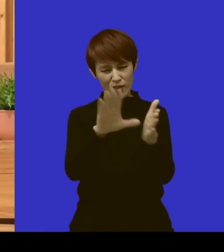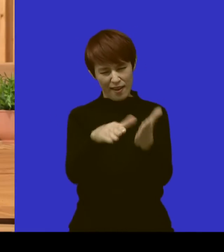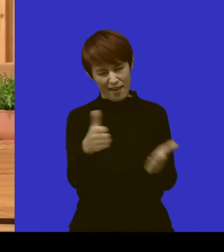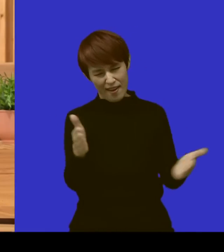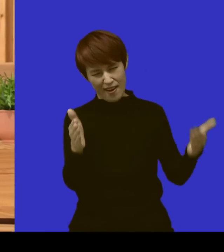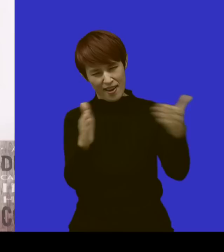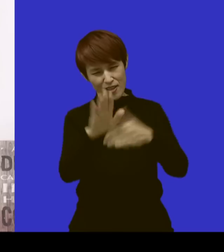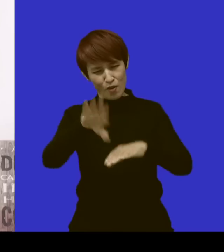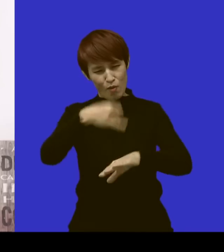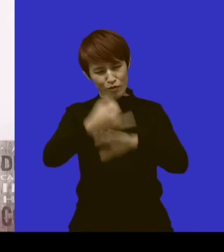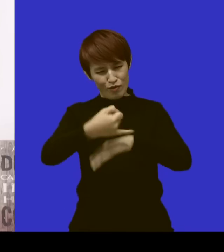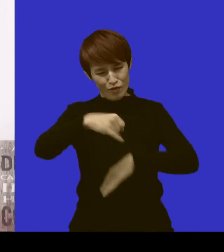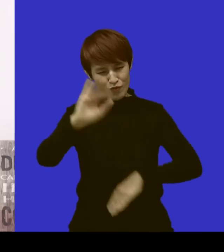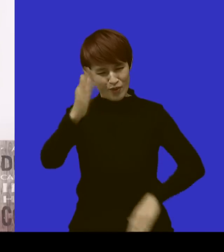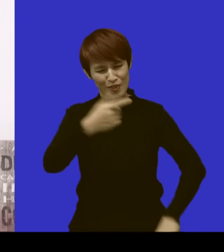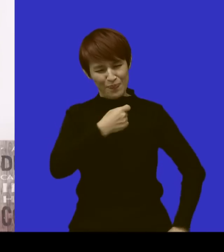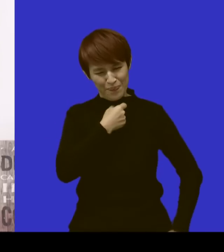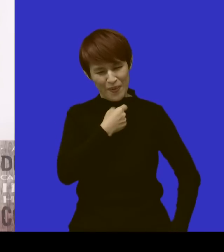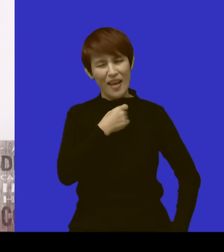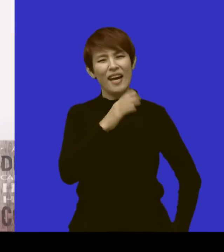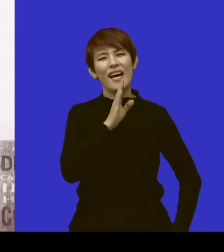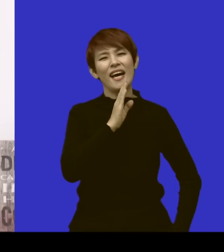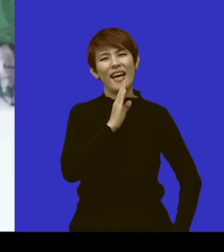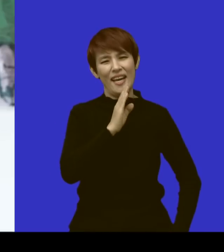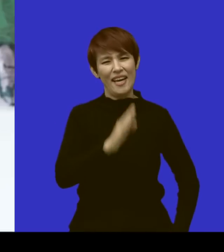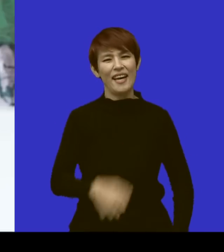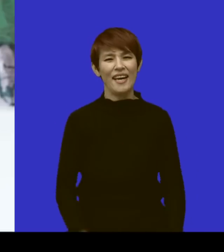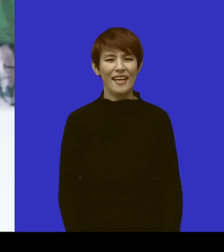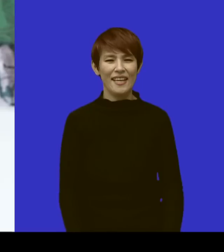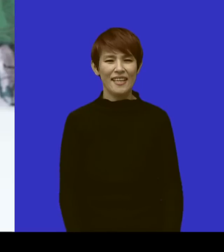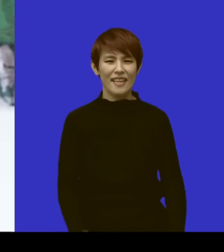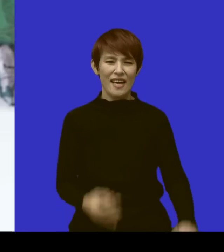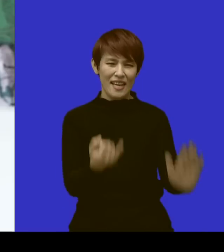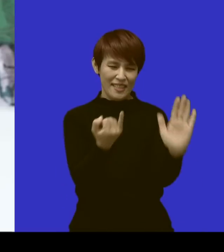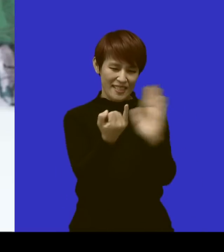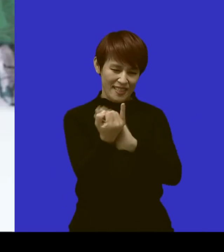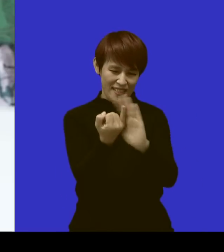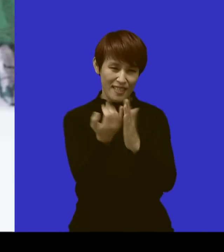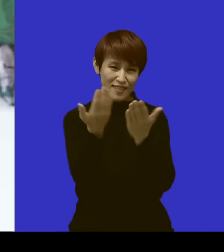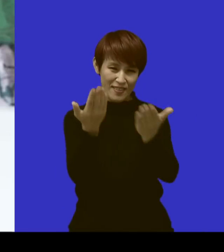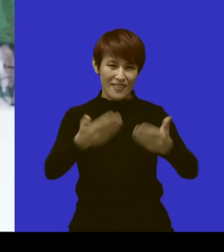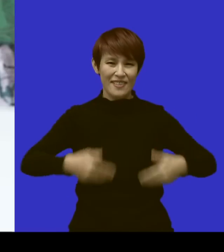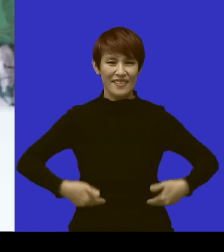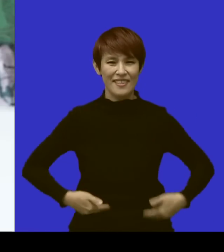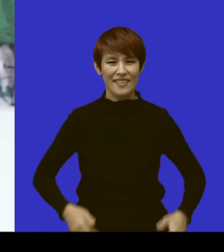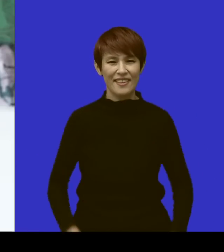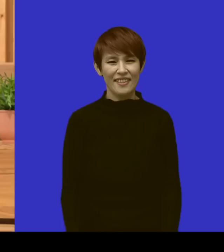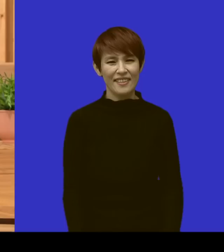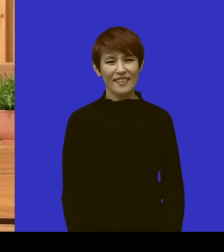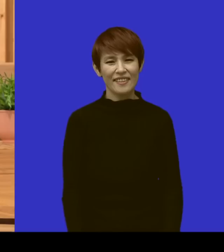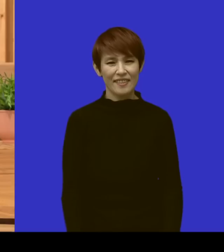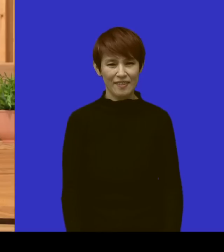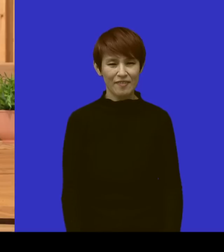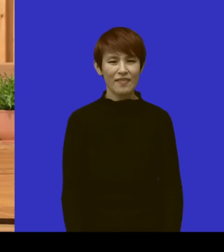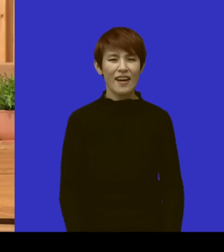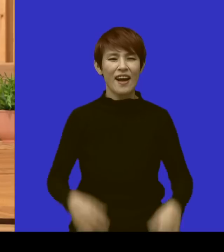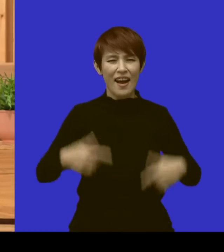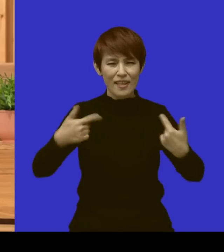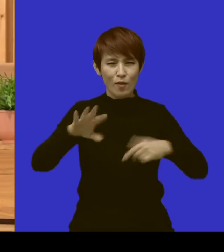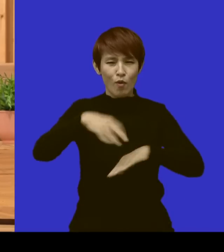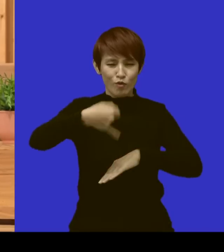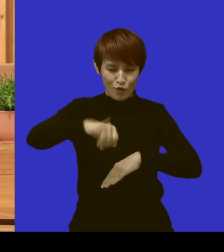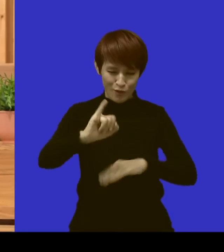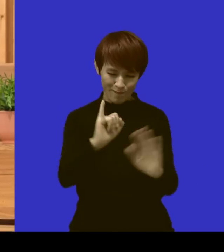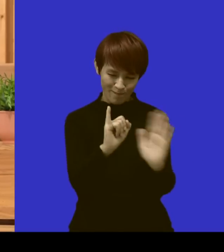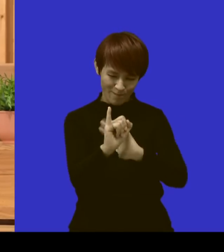순간까지 공주이고 싶은 거예요. 네. 공주처럼 대우를 해줘야 돼요. 늘 공주님처럼. 그래서 백마탄 왕자처럼 우리는 네. 늘 공주처럼 대해줘야